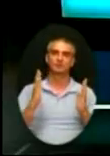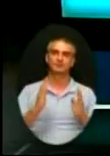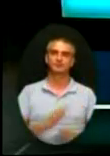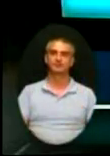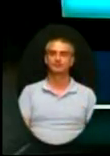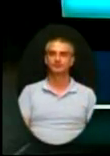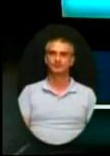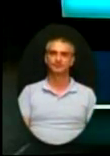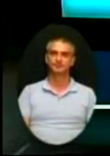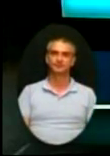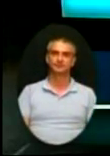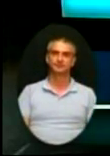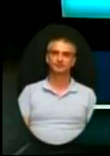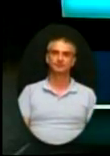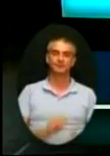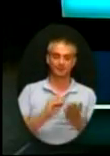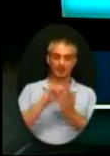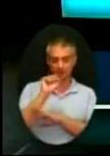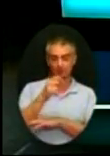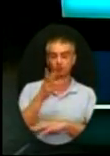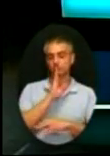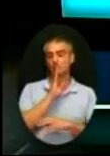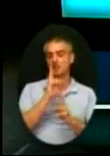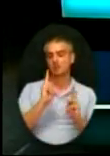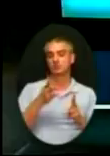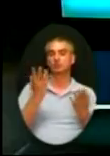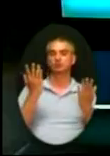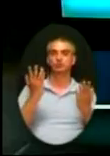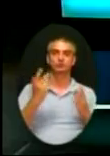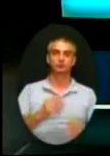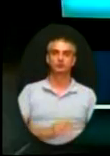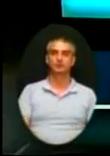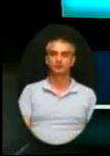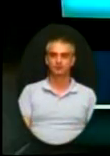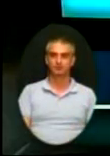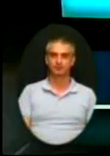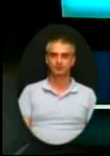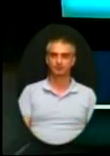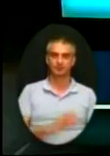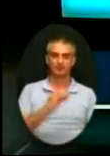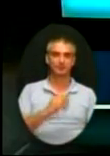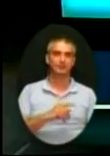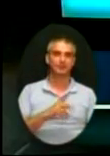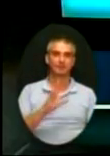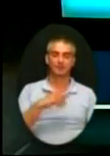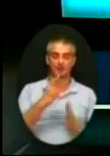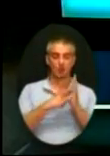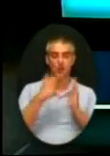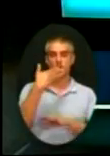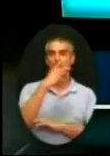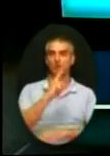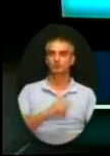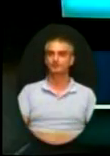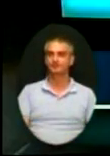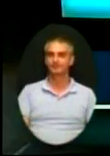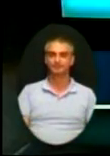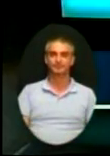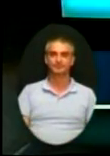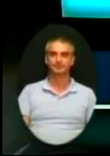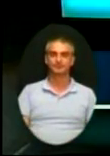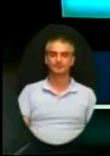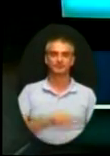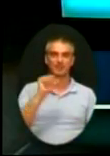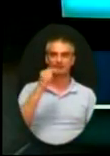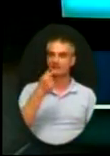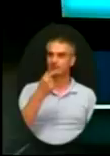נכון? בהתגברות עוד לא יודעתי, נכון? יש בעיה כחלון. אבל הבעיה עם כחלון לא עם האופוזיציה. וגם חוק הלאום.